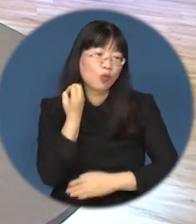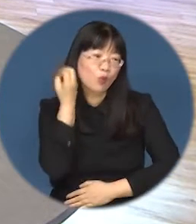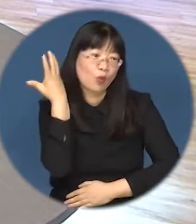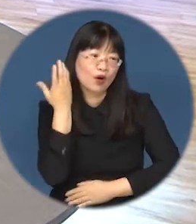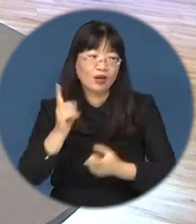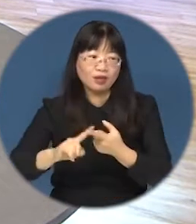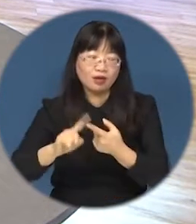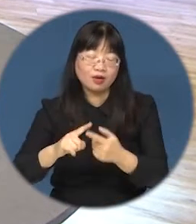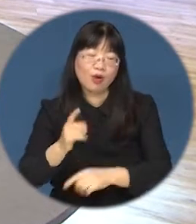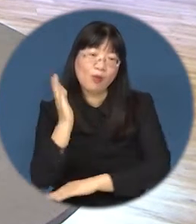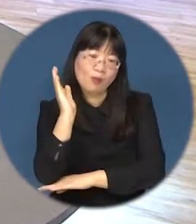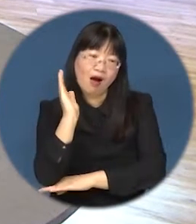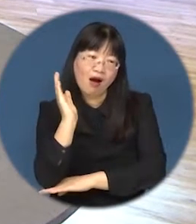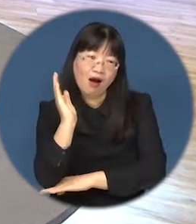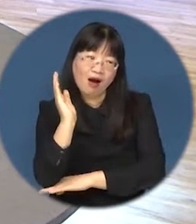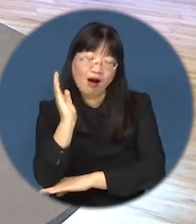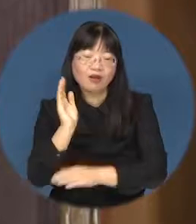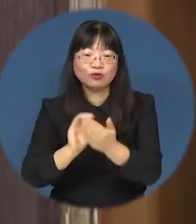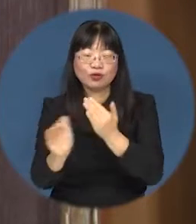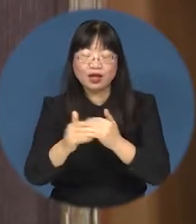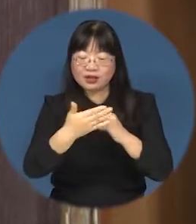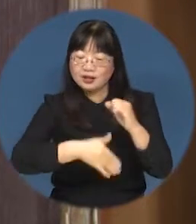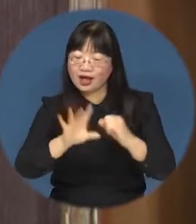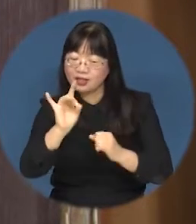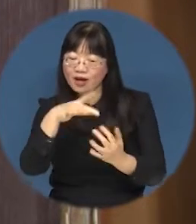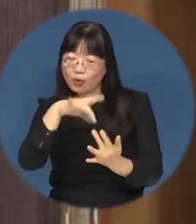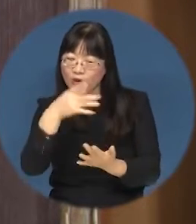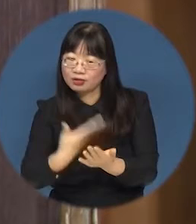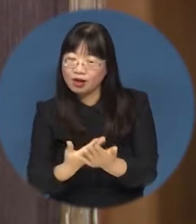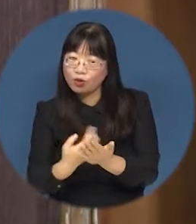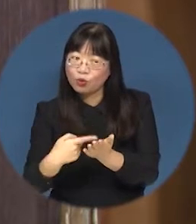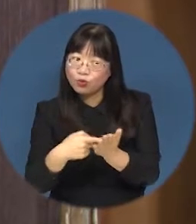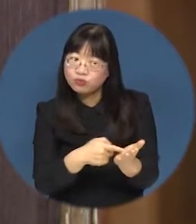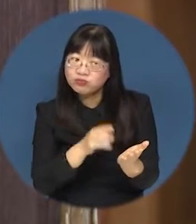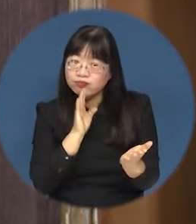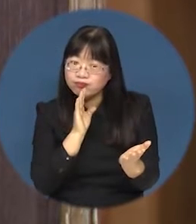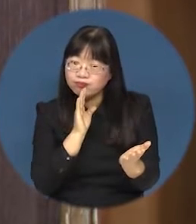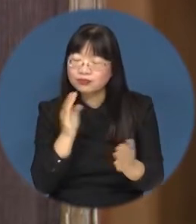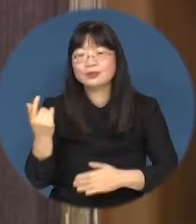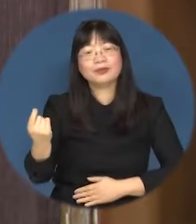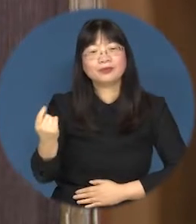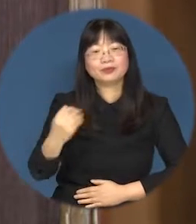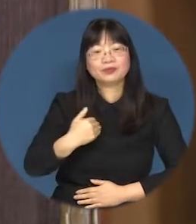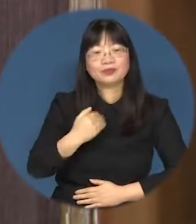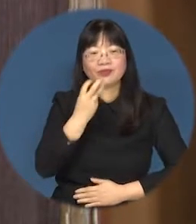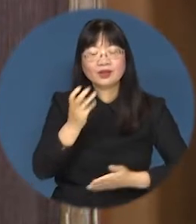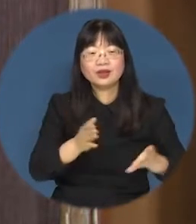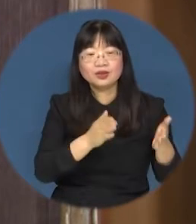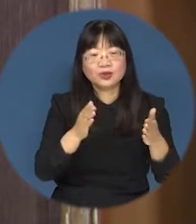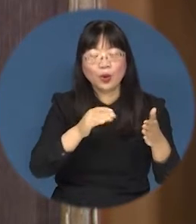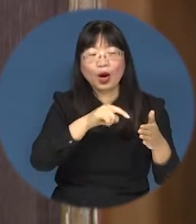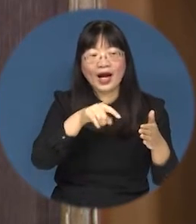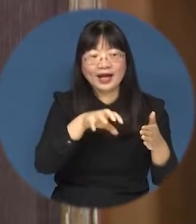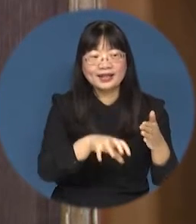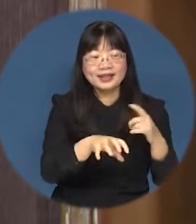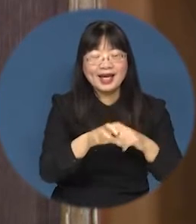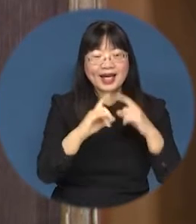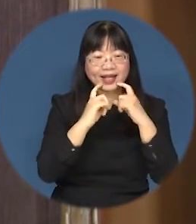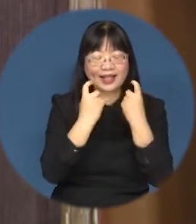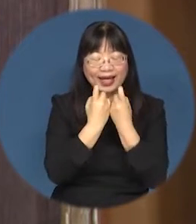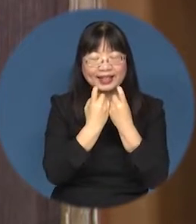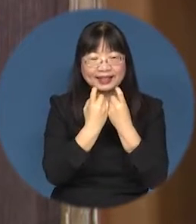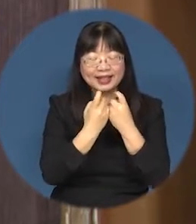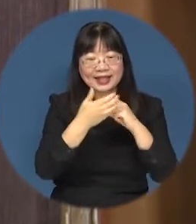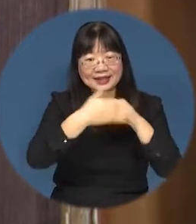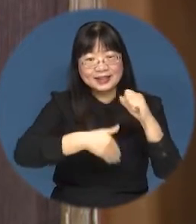예. 사진을 하나 골라달라 했을 거 아닙니까? 이제 제가 이제 저쪽 경기도 덕서 쪽에 제 개인 갤러리를 갖고 있어요. 예,